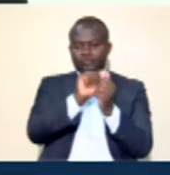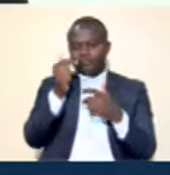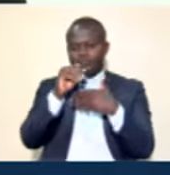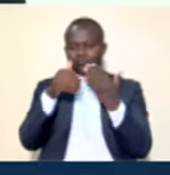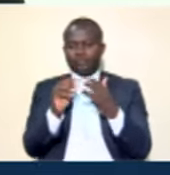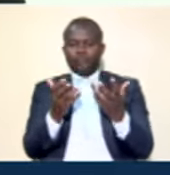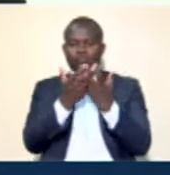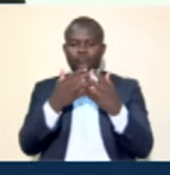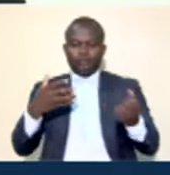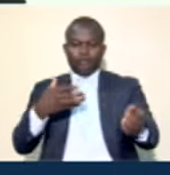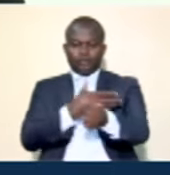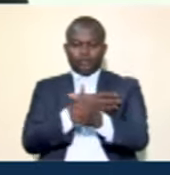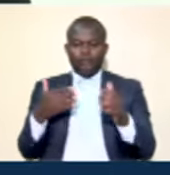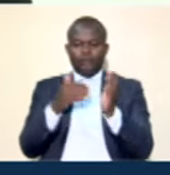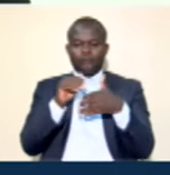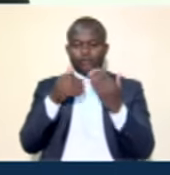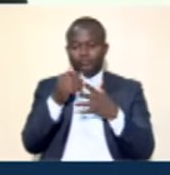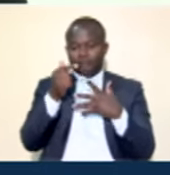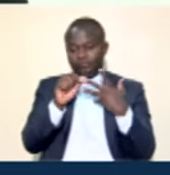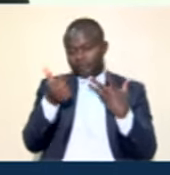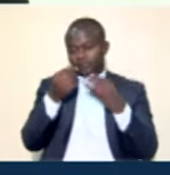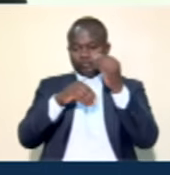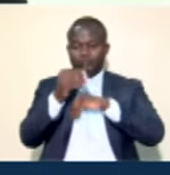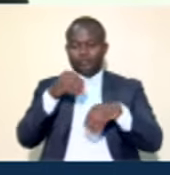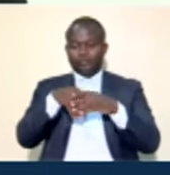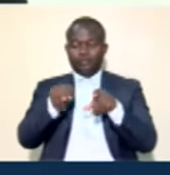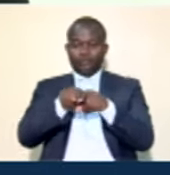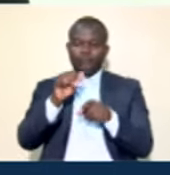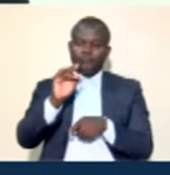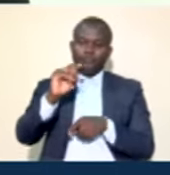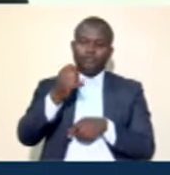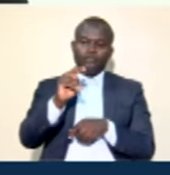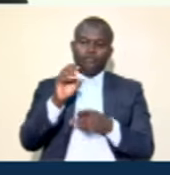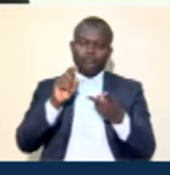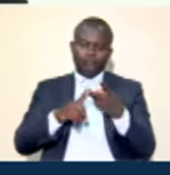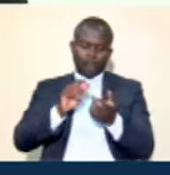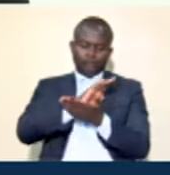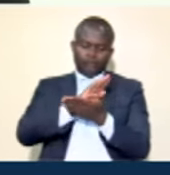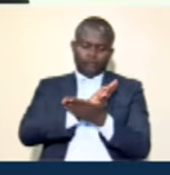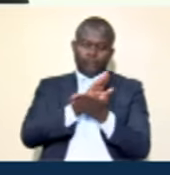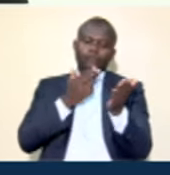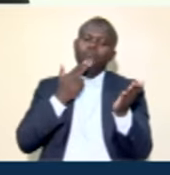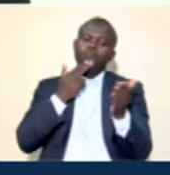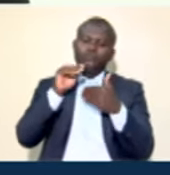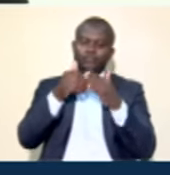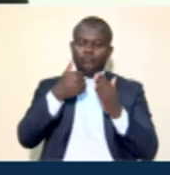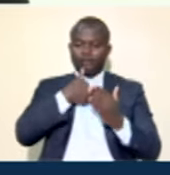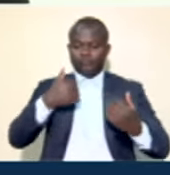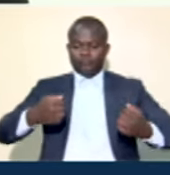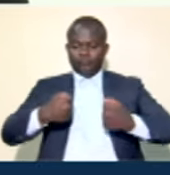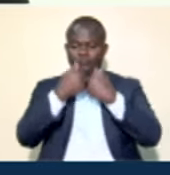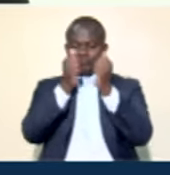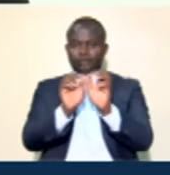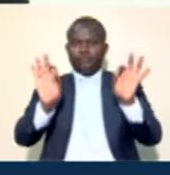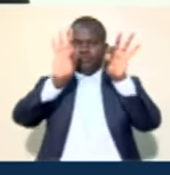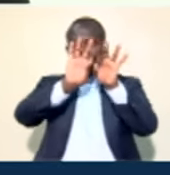bijyanye n'ingufu, ndetse no ku bindi bicuruzwa nk'ingano, amavuta n'isukari, bikazanagira ingaruka no ku